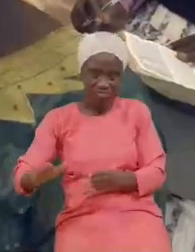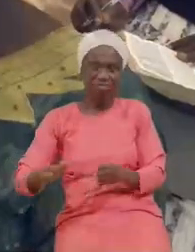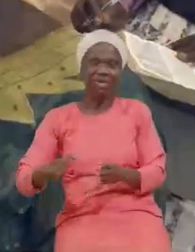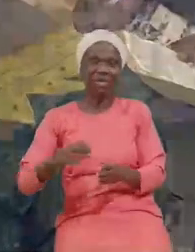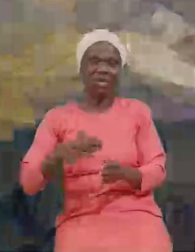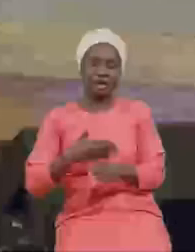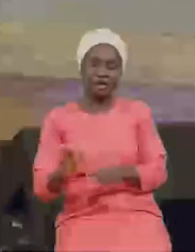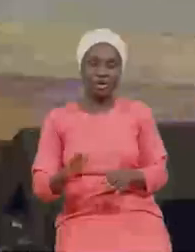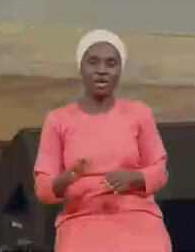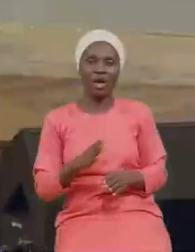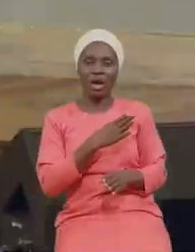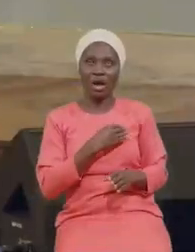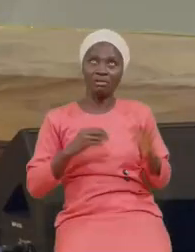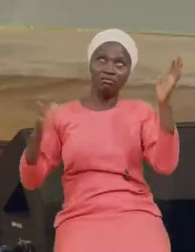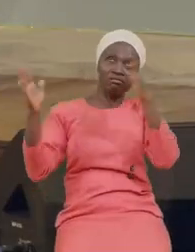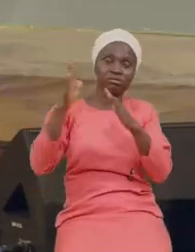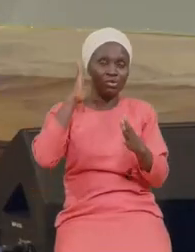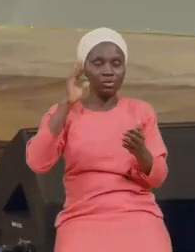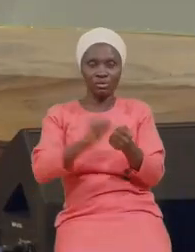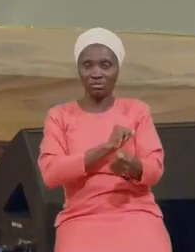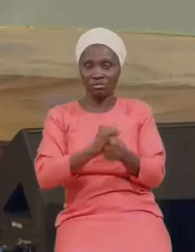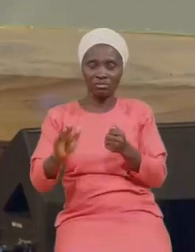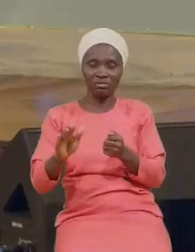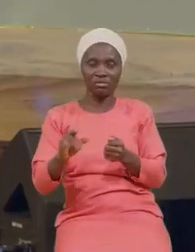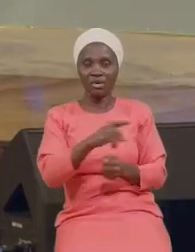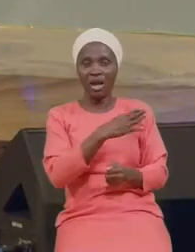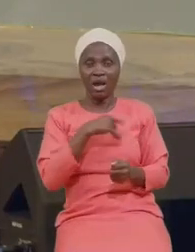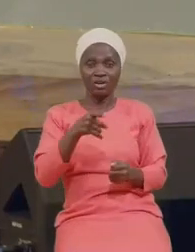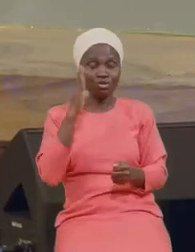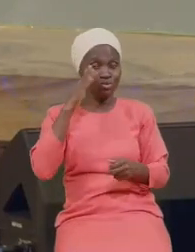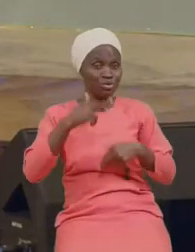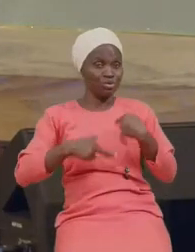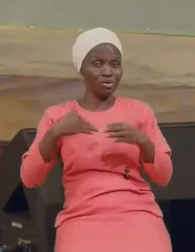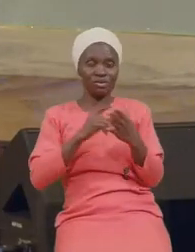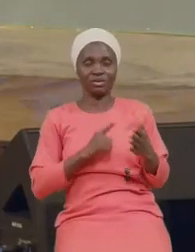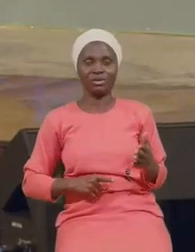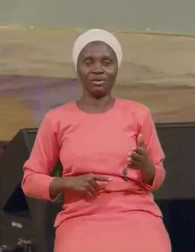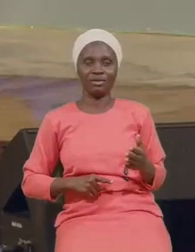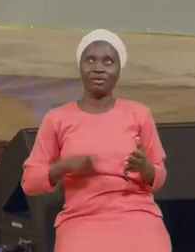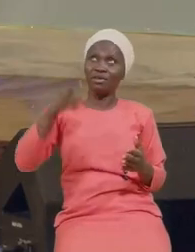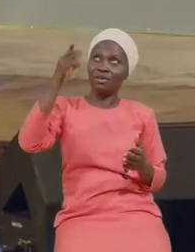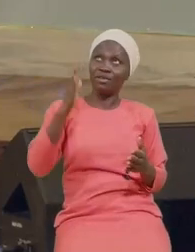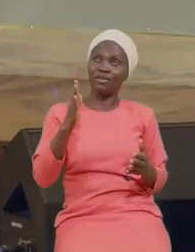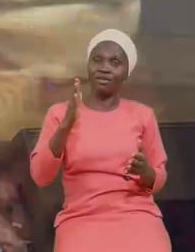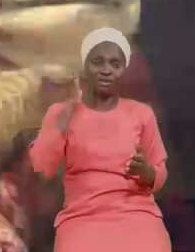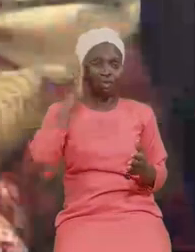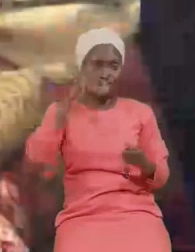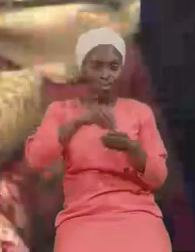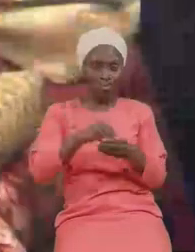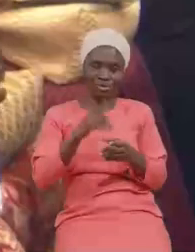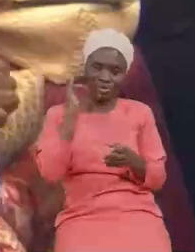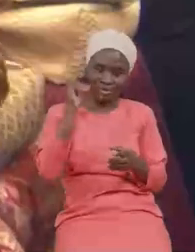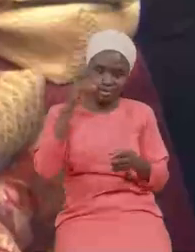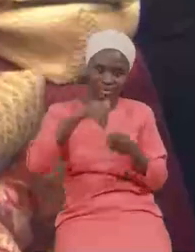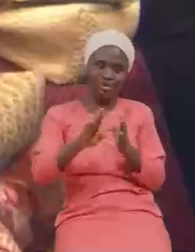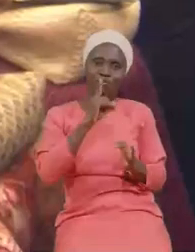dispersera mais toi tu te réjouiras en l'Éternel Dieu mettra le témoignage dans ta